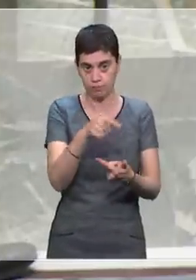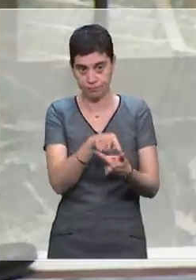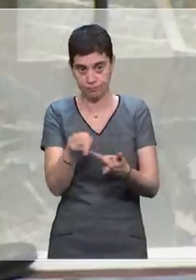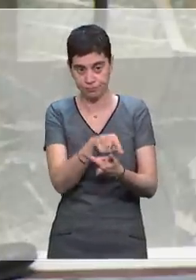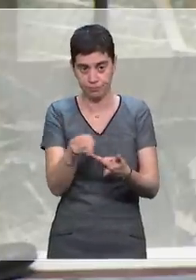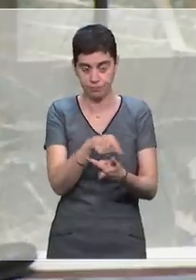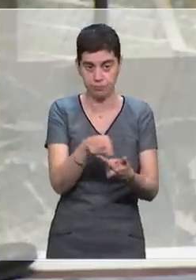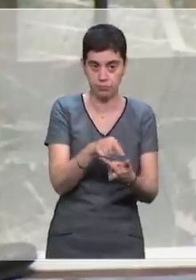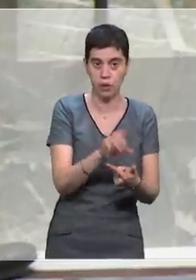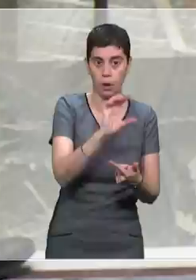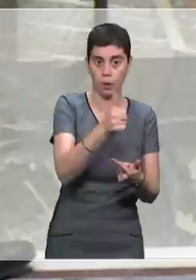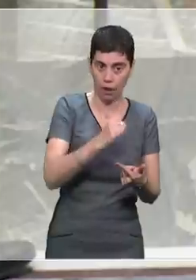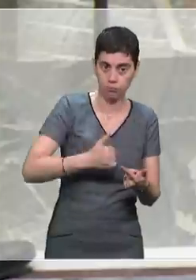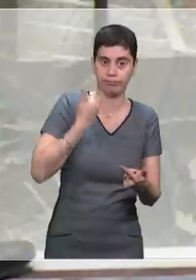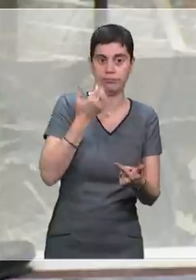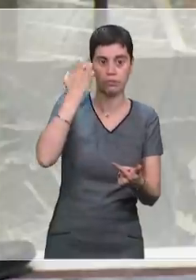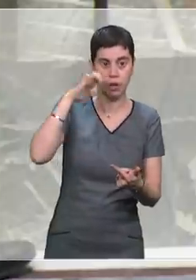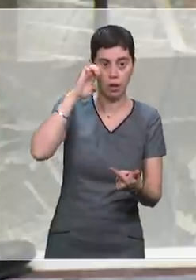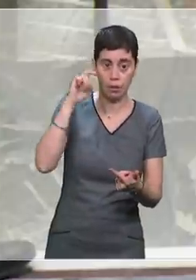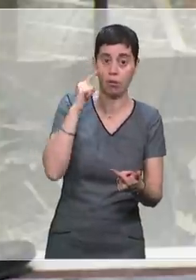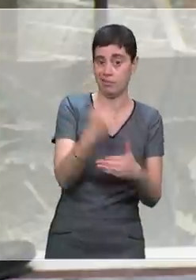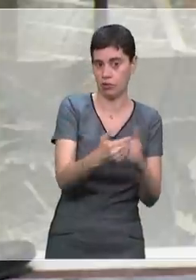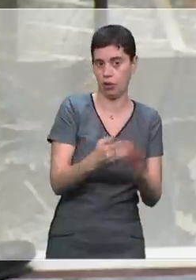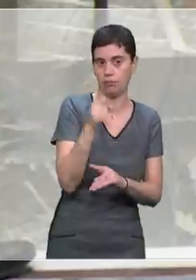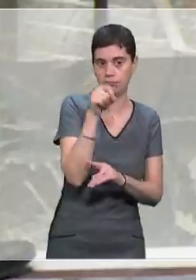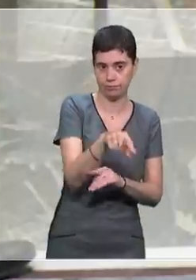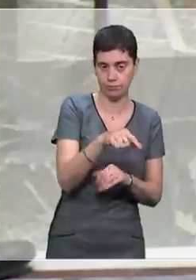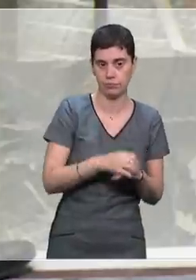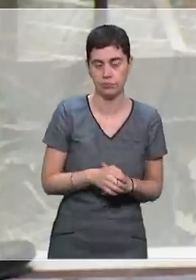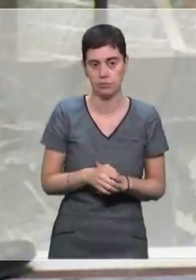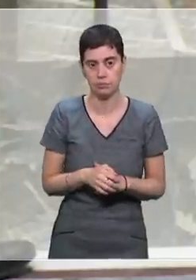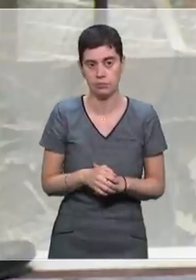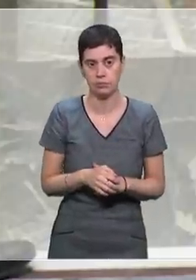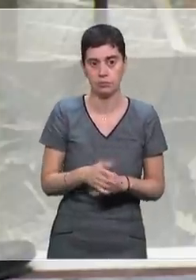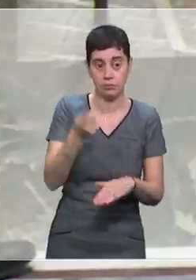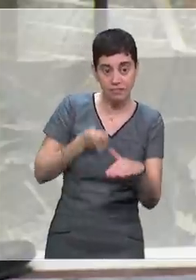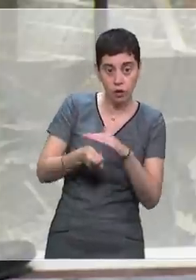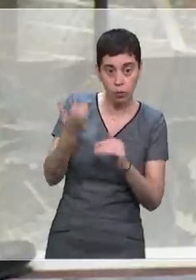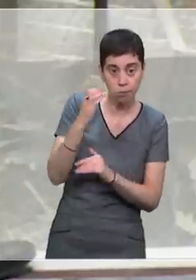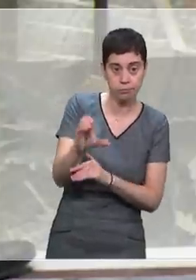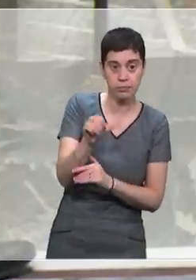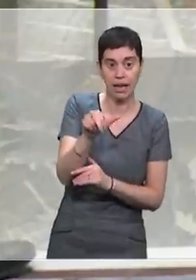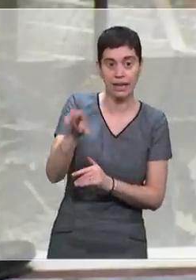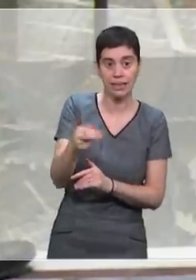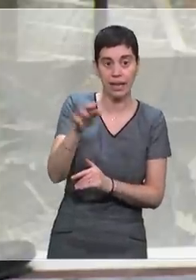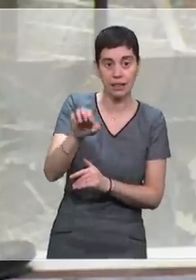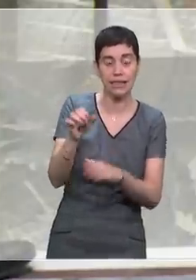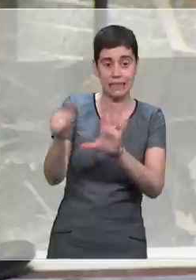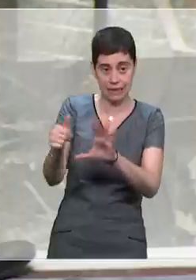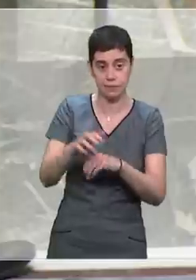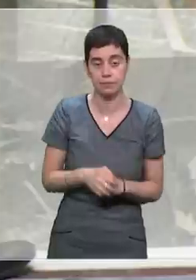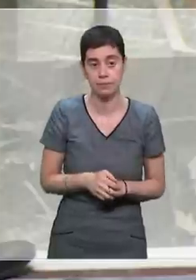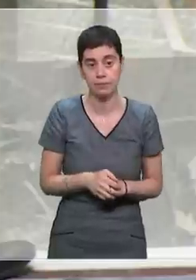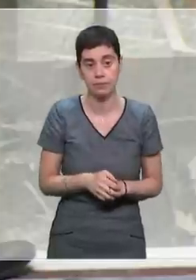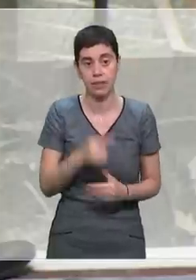D'abord, vous l'avez dit, renforcer l'autonomie européenne dans le secteur spatial, le financement d'Ariane 6, mais aussi la préférence européenne pour